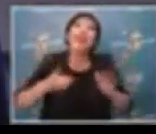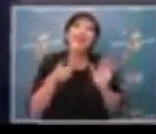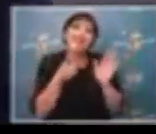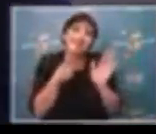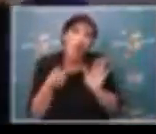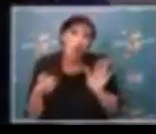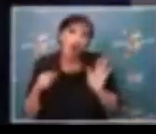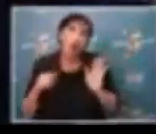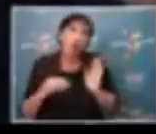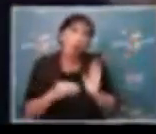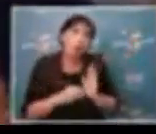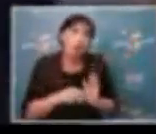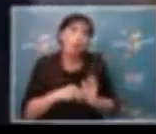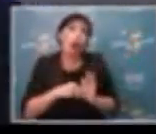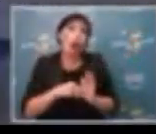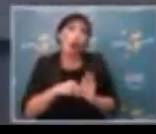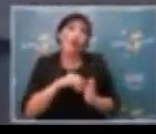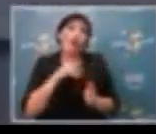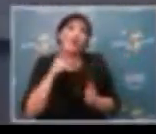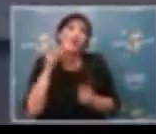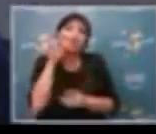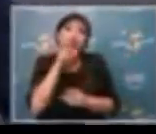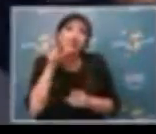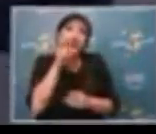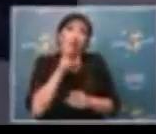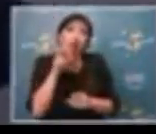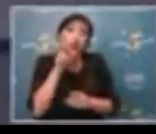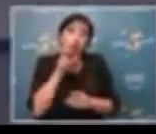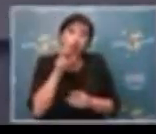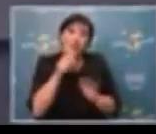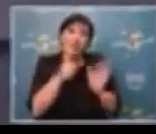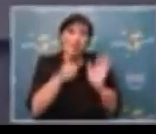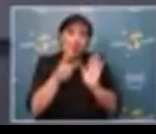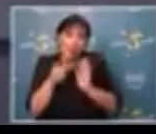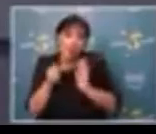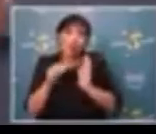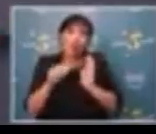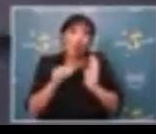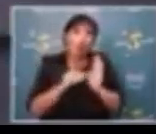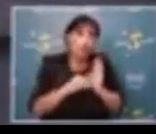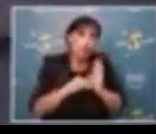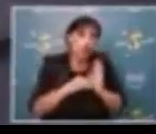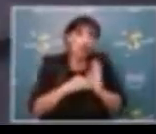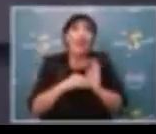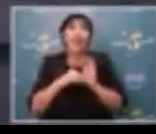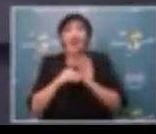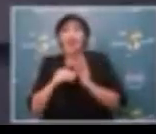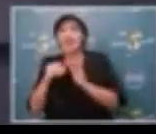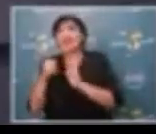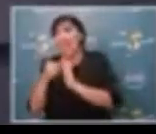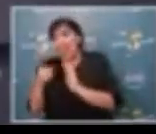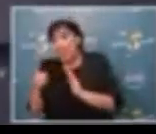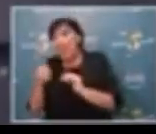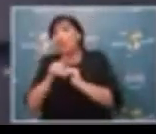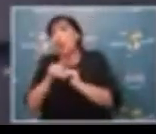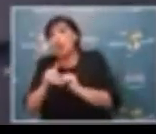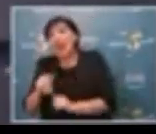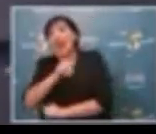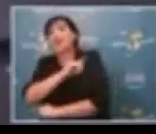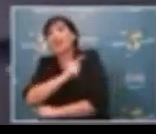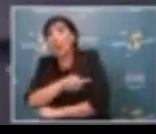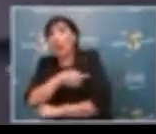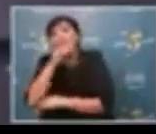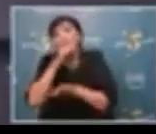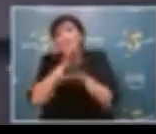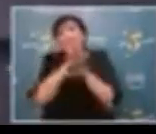milioni di viaggi, 600 milioni di viaggi con 600 miliardi di chilometri. Cioè